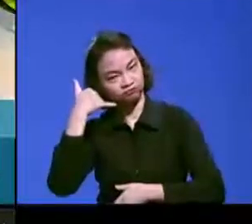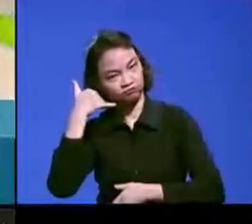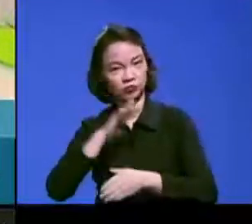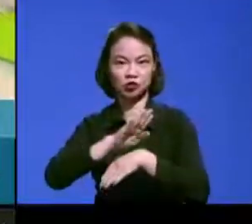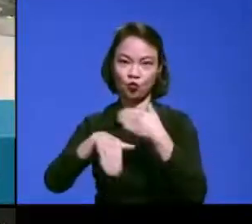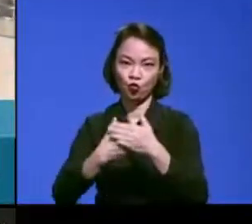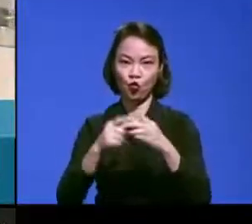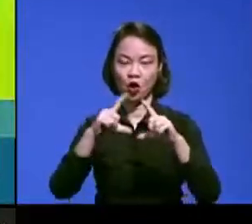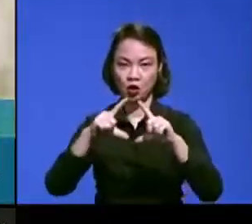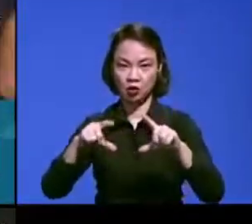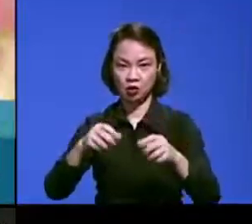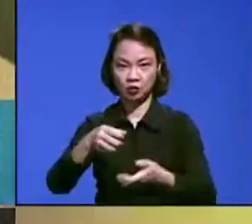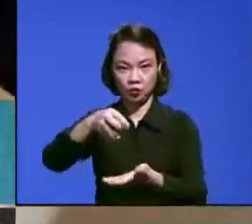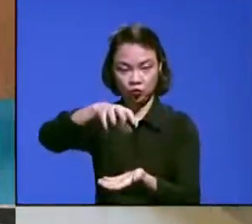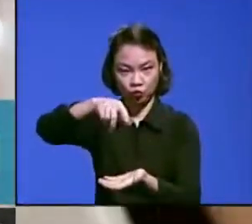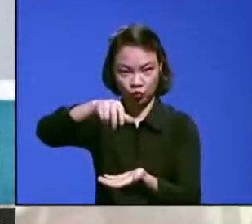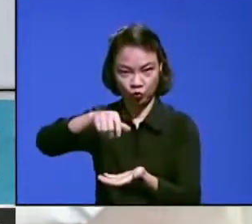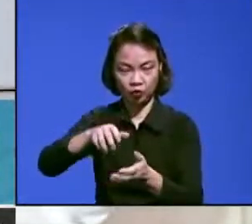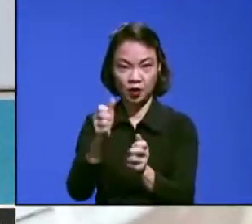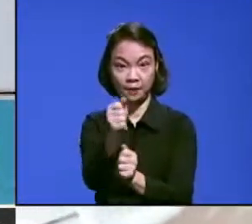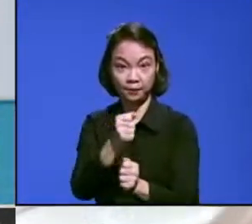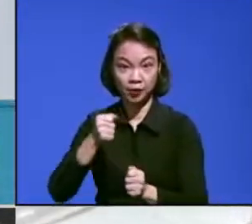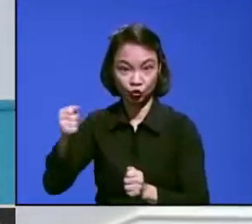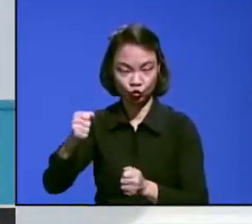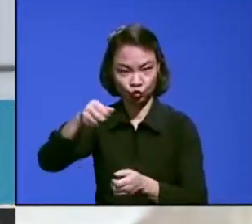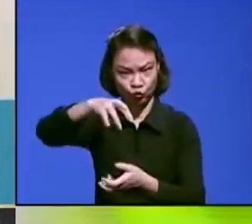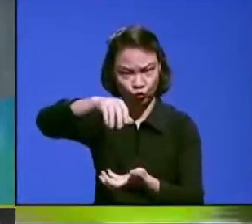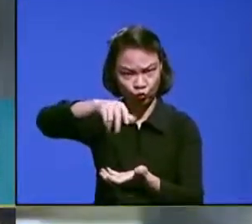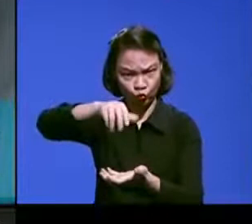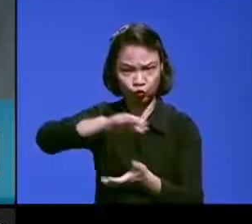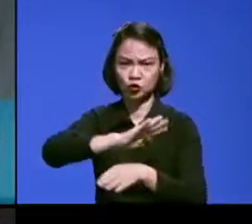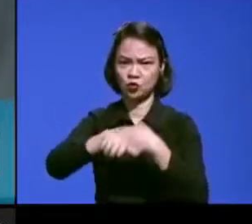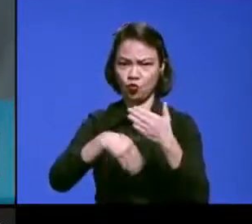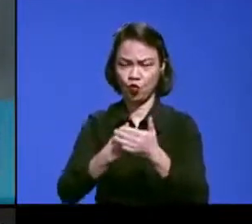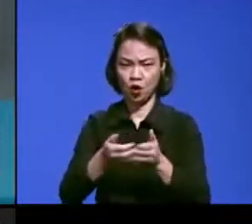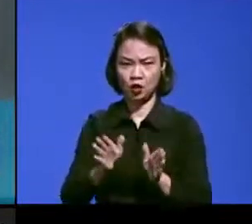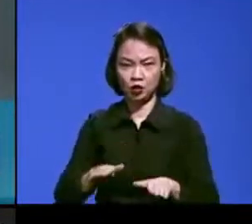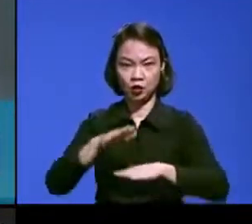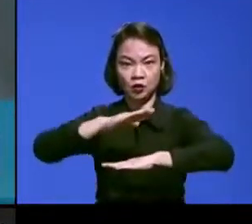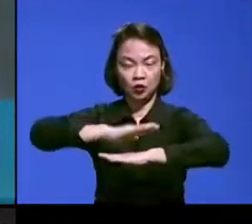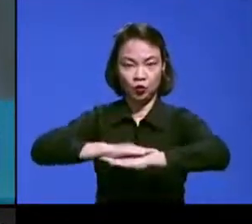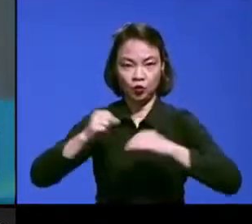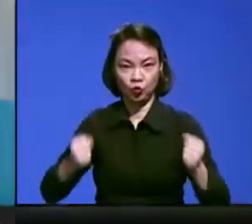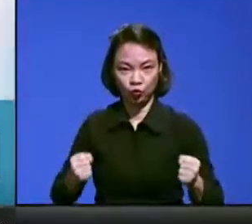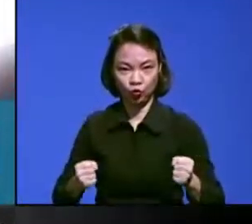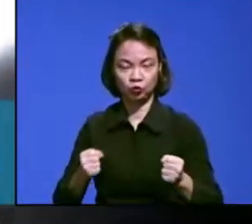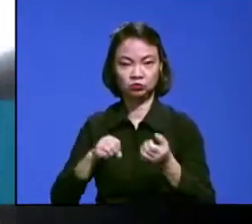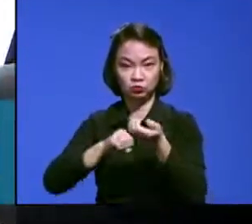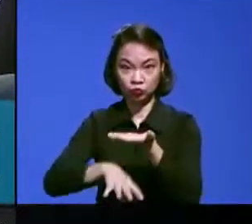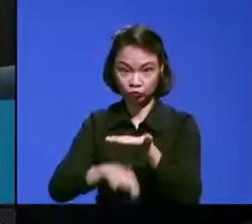semua benda di toilet. Mulai dari pintu toilet, keran wastafel, sampai dudukan toilet.